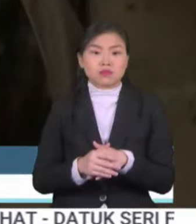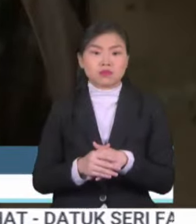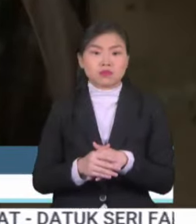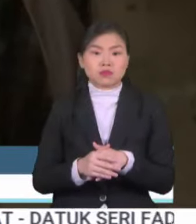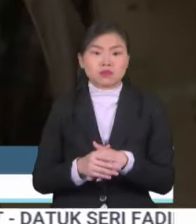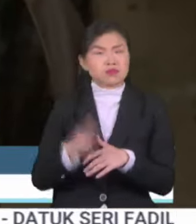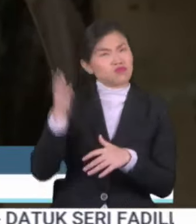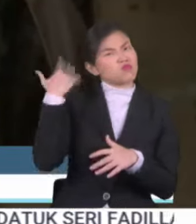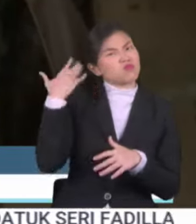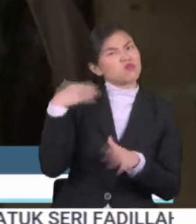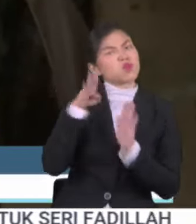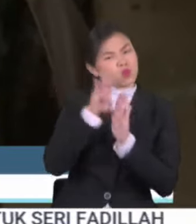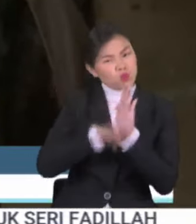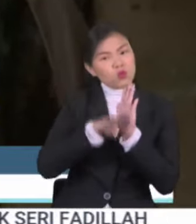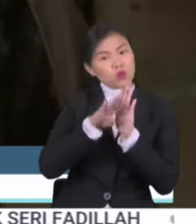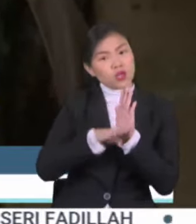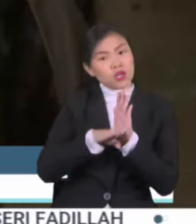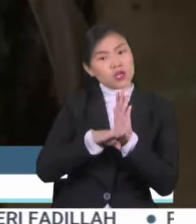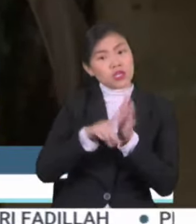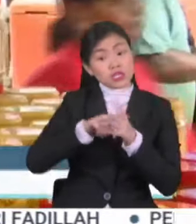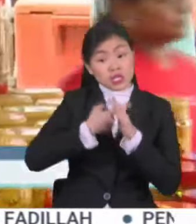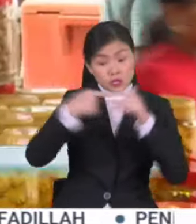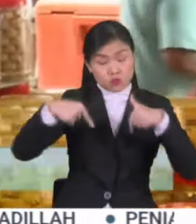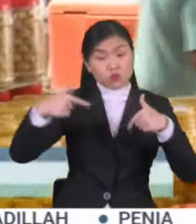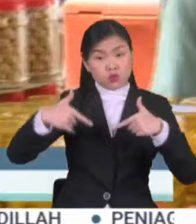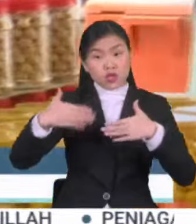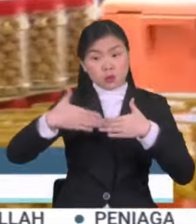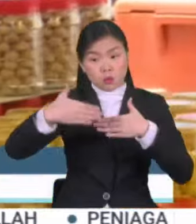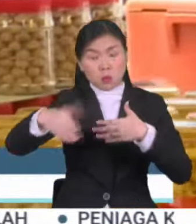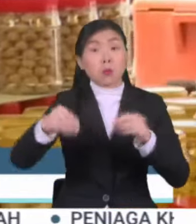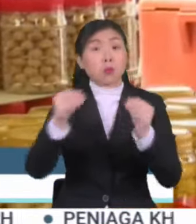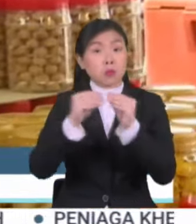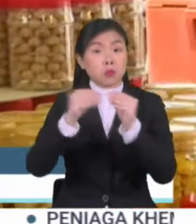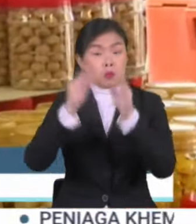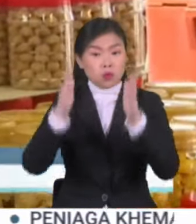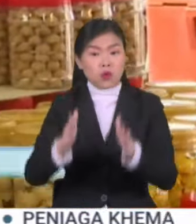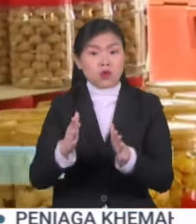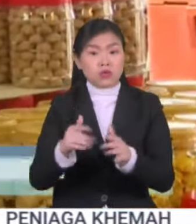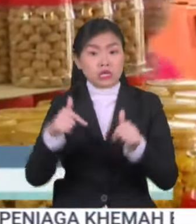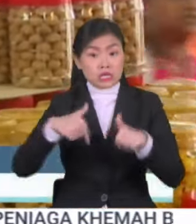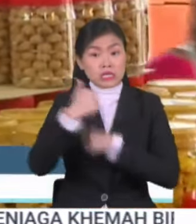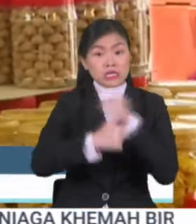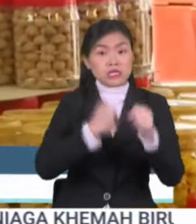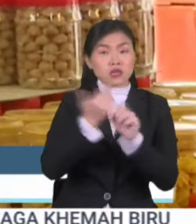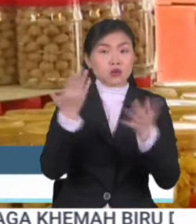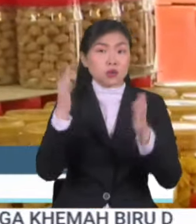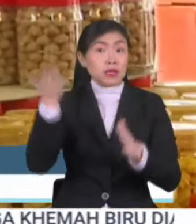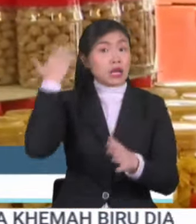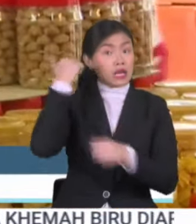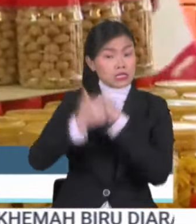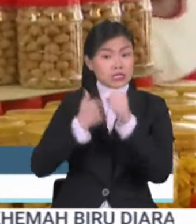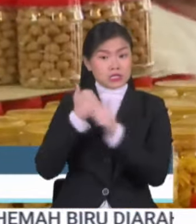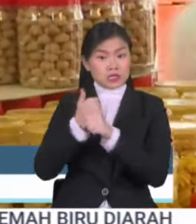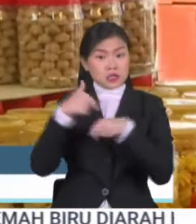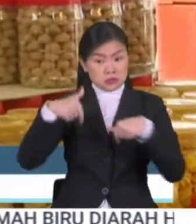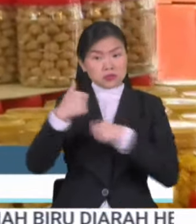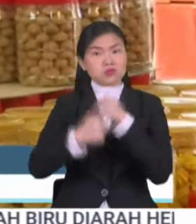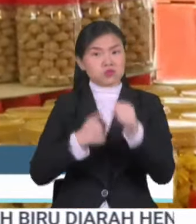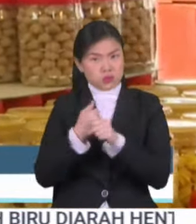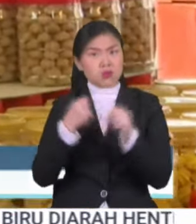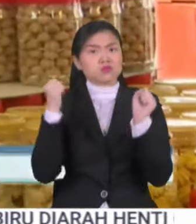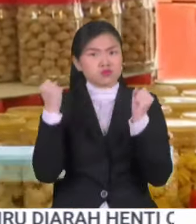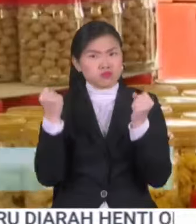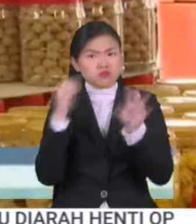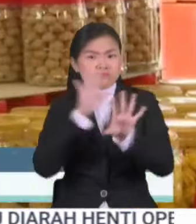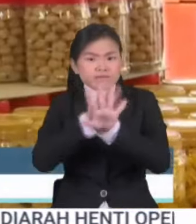selama ni kurang. So, daripada hari ni okeylah. Tahun ni compare dengan tahun lepas, tahun ni ramai orang juga. untuk kita